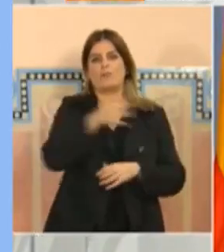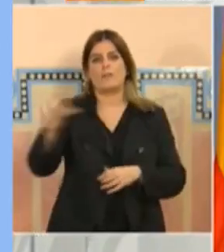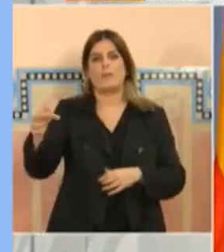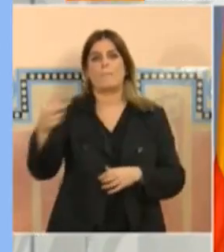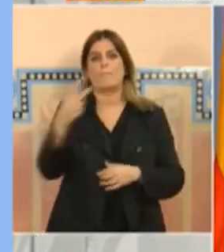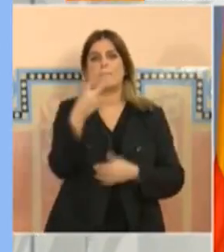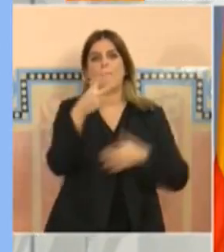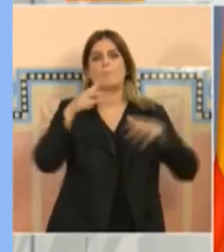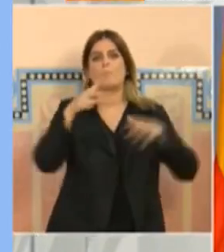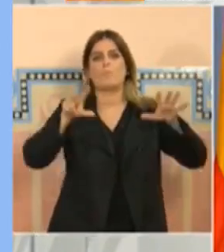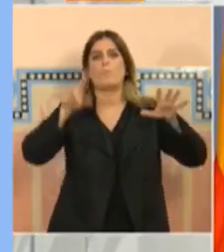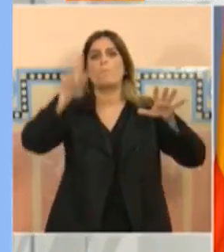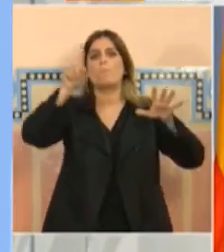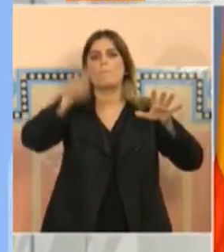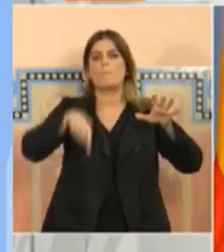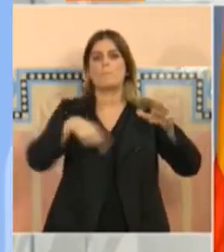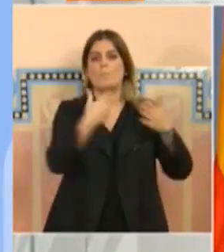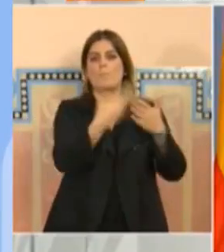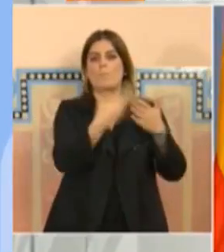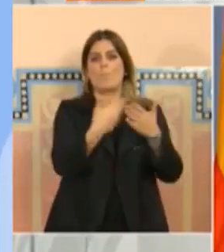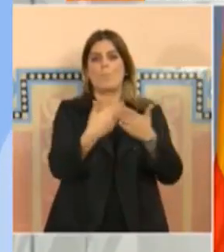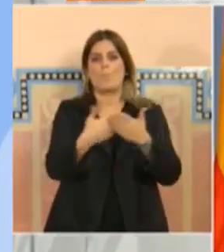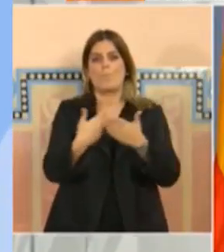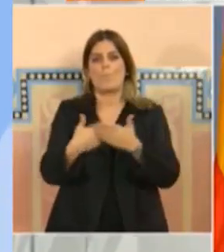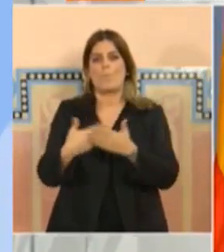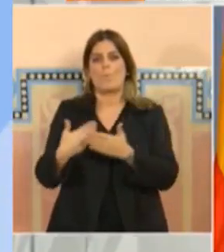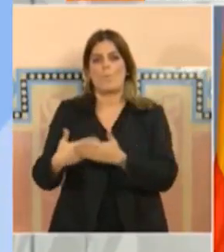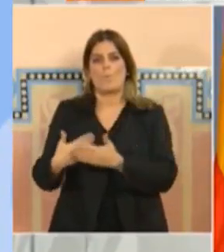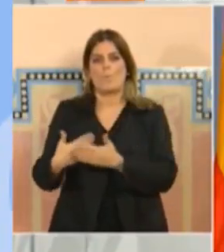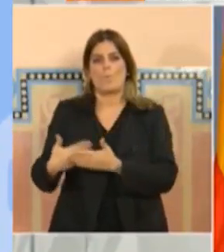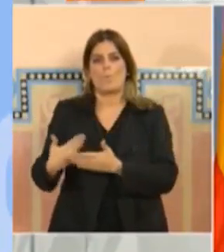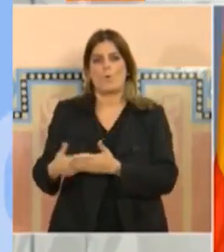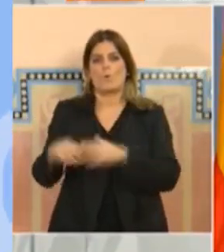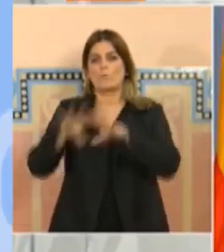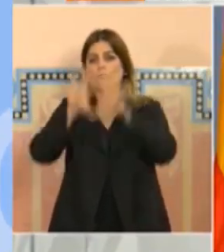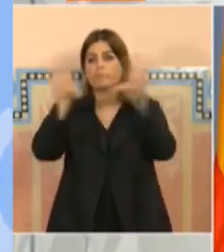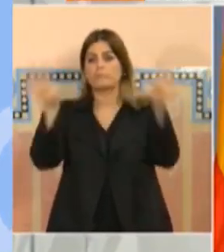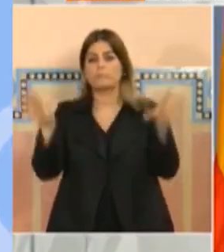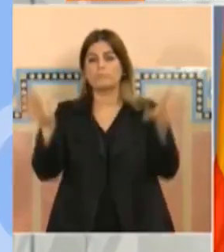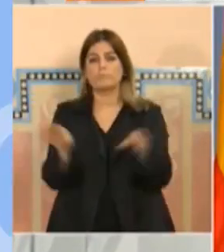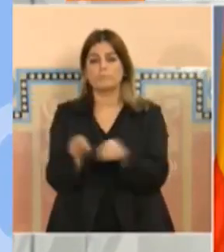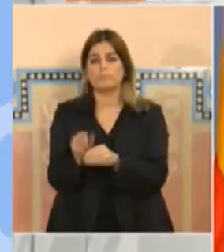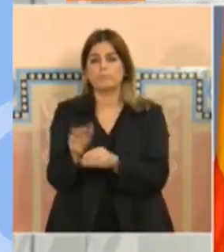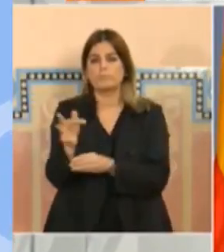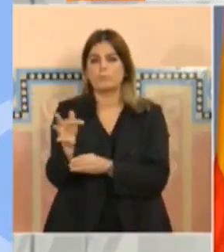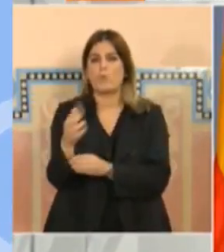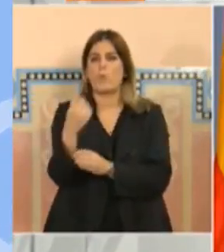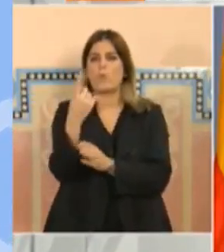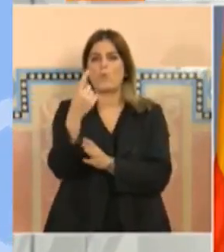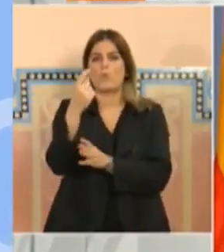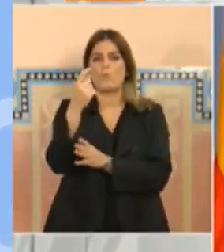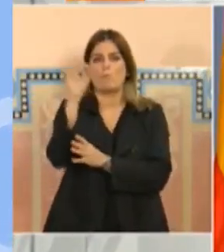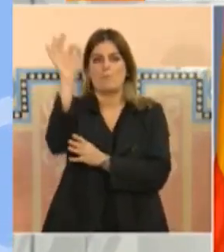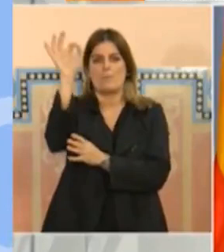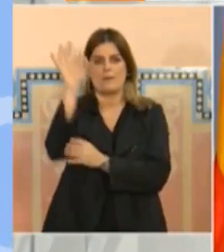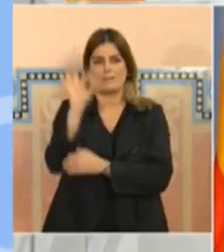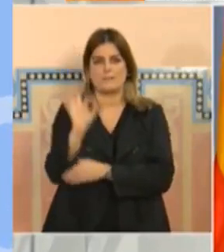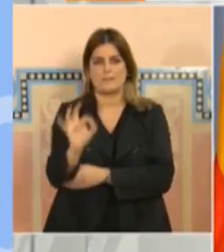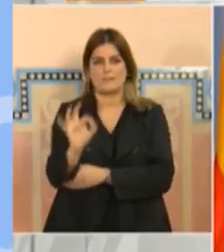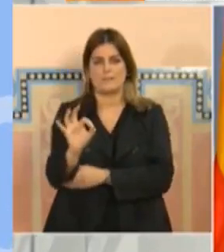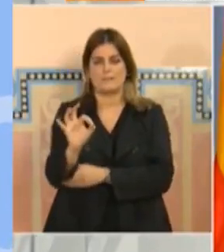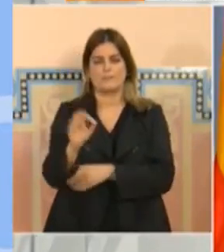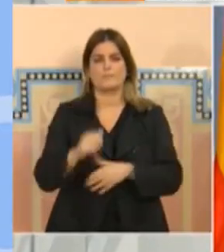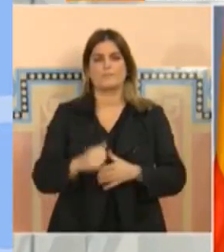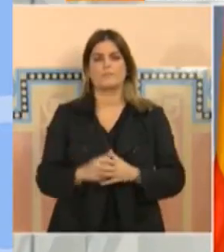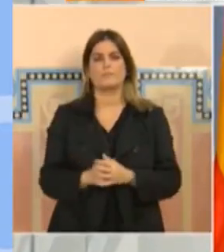vam iniciar, que és aquest pla de reobertura progressiva de l'activitat. Aquest pla de reobertura, doncs, va acompanyat